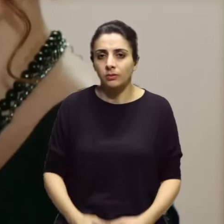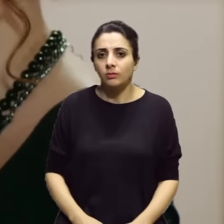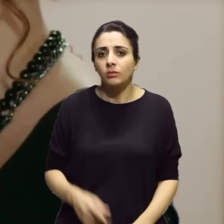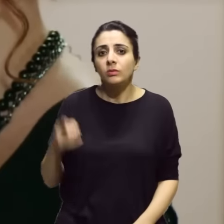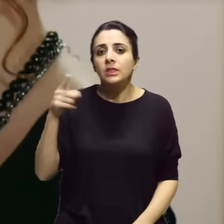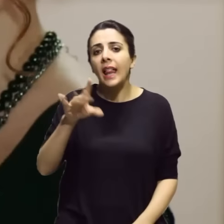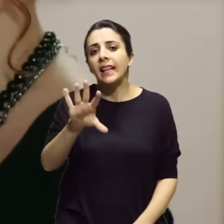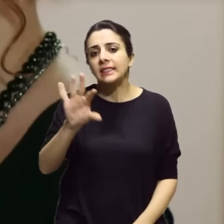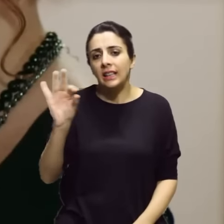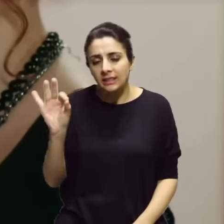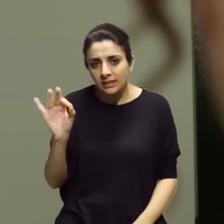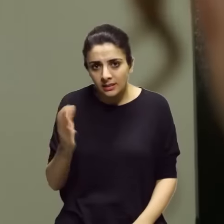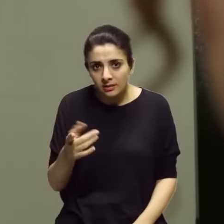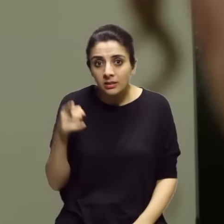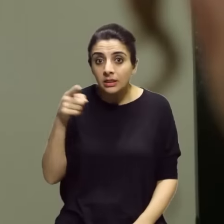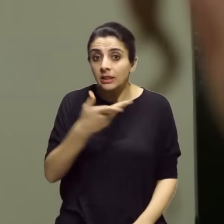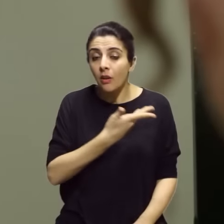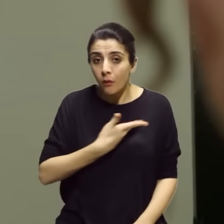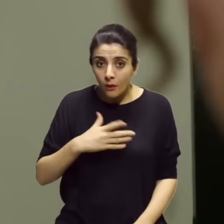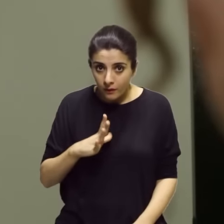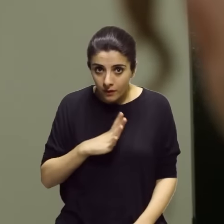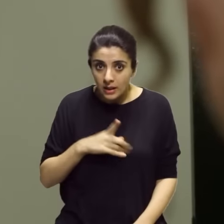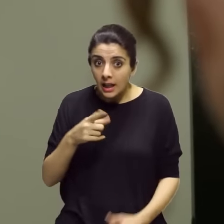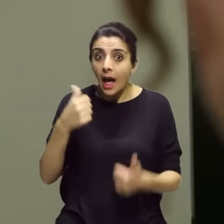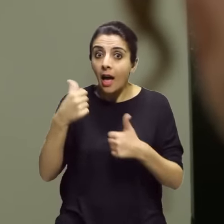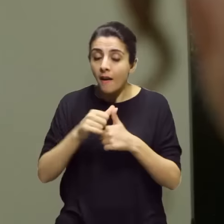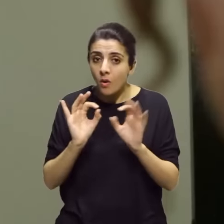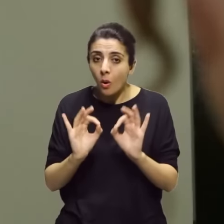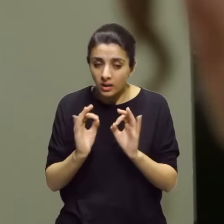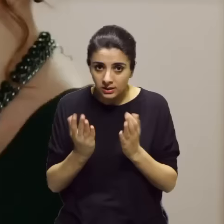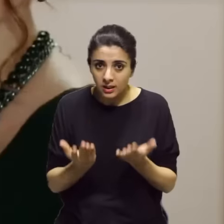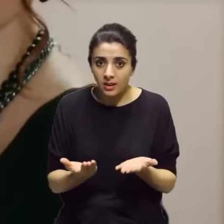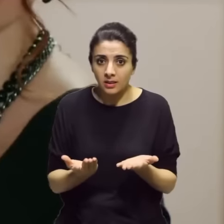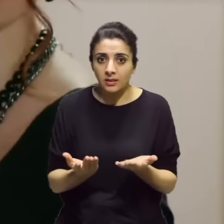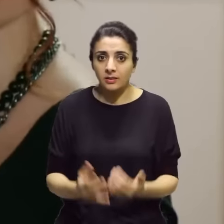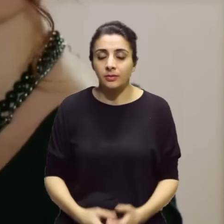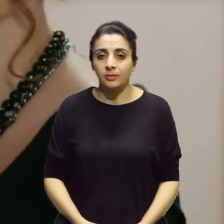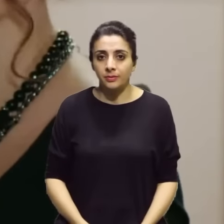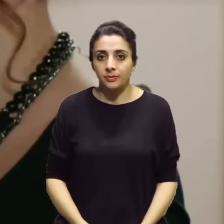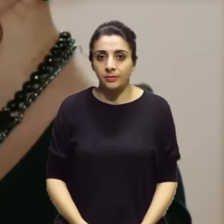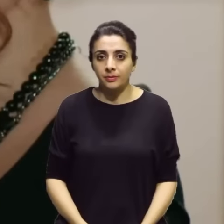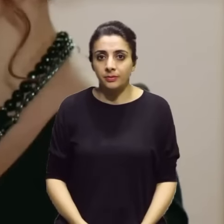O seni seçti. Seni seviyor. Seninle evlenecek.